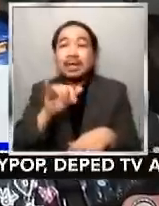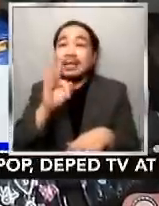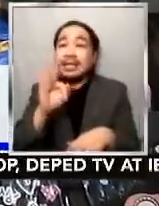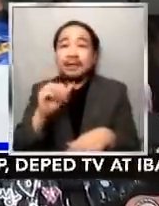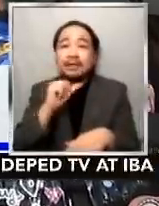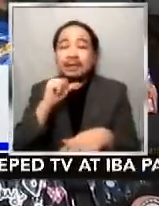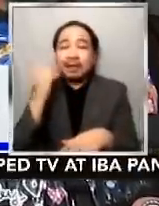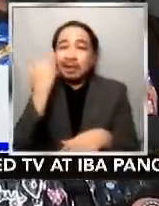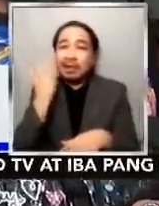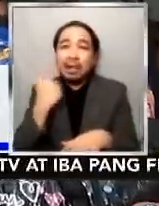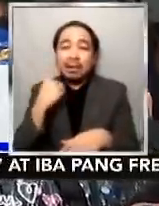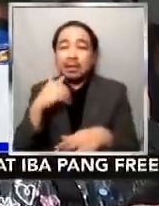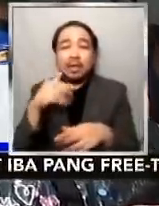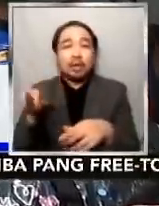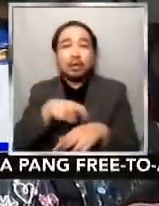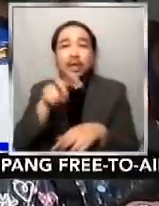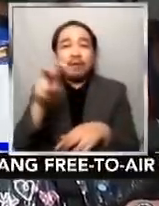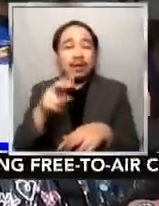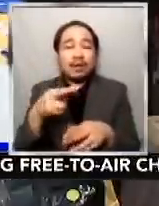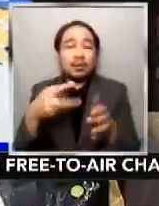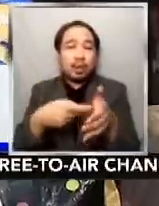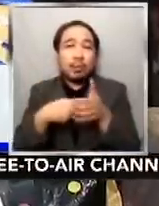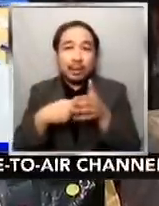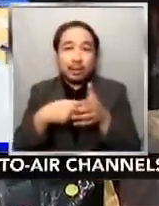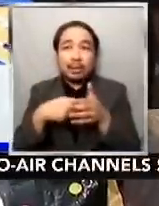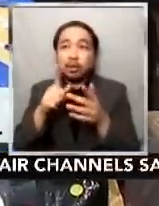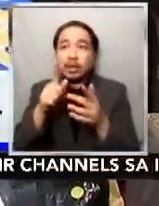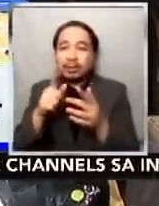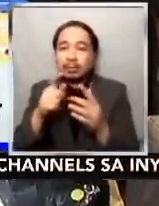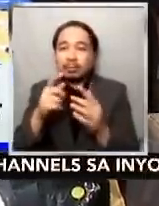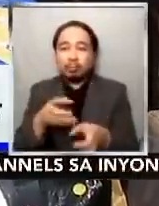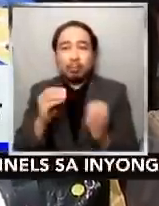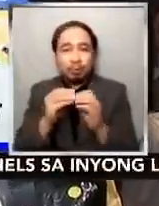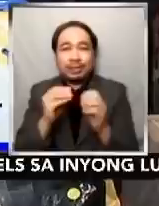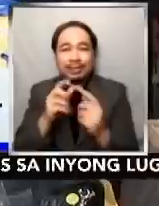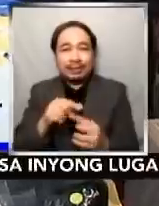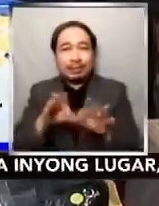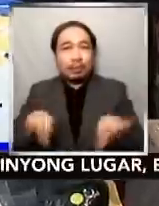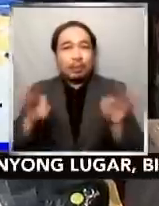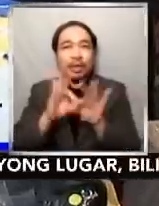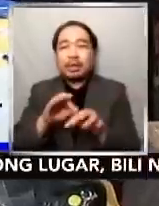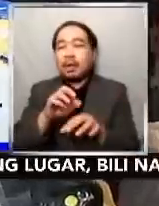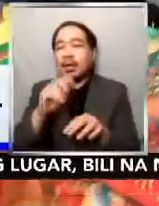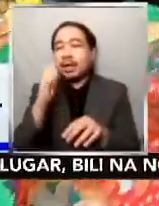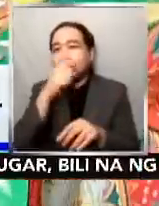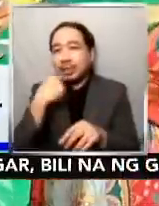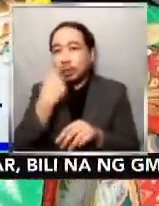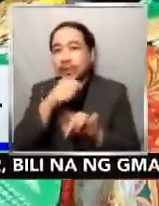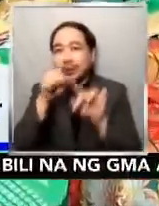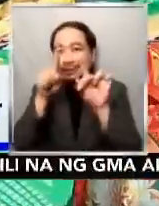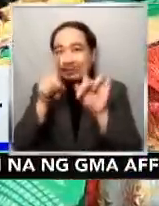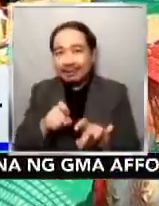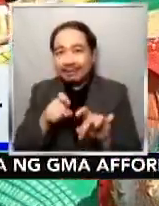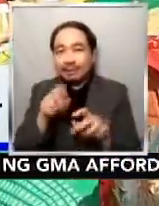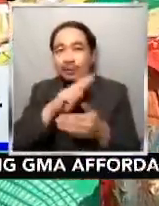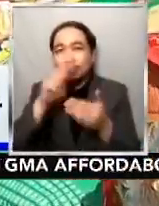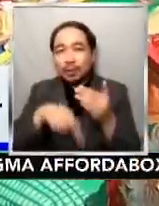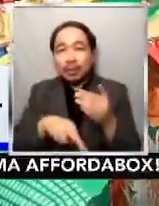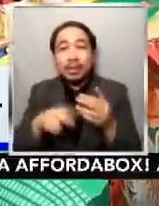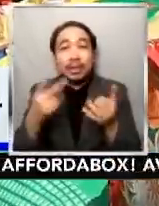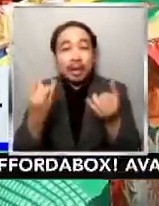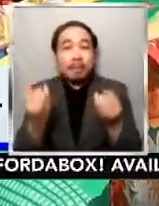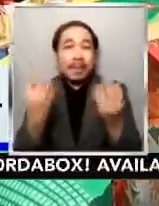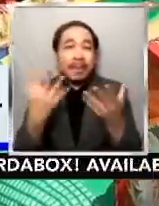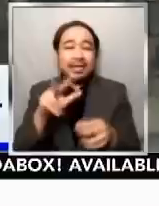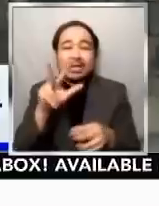partikular ang negative RT-PCR test result. Mula noong Biyernes, sumisilong na sa loob ng PPA compound ang nasa mahigit 30